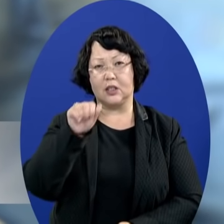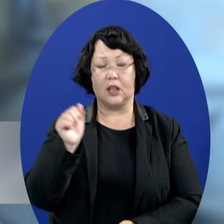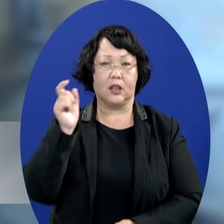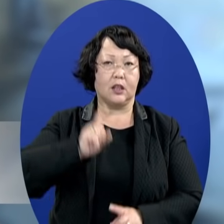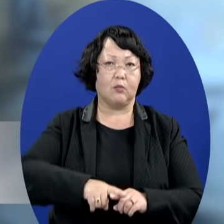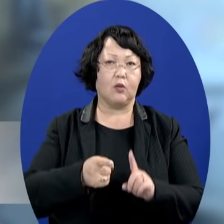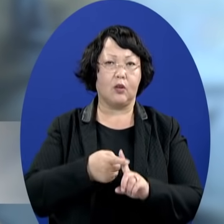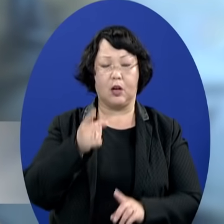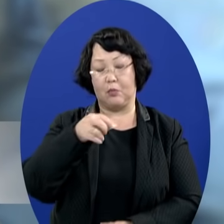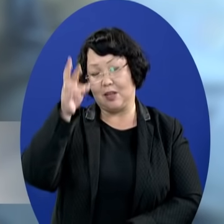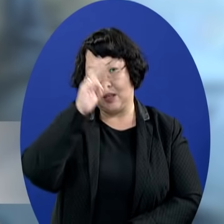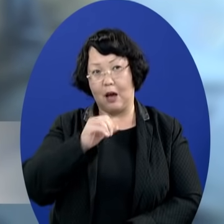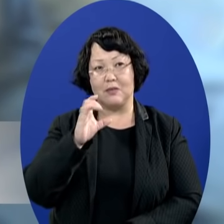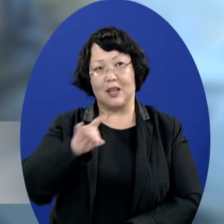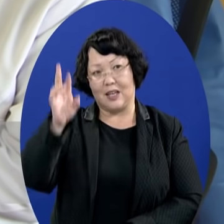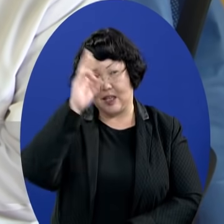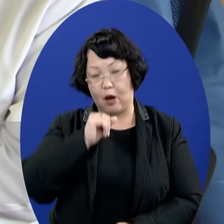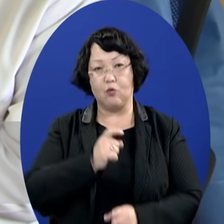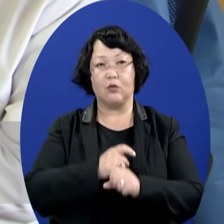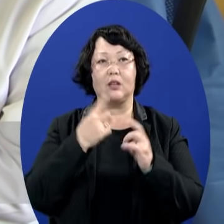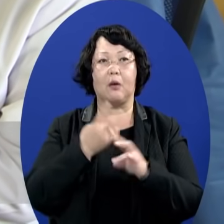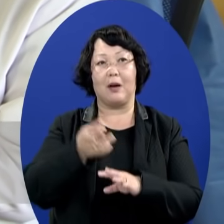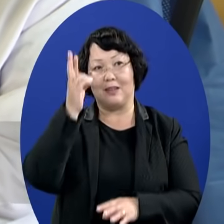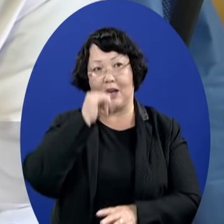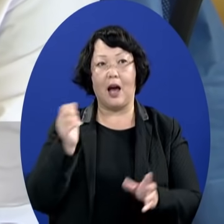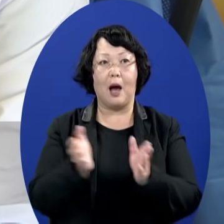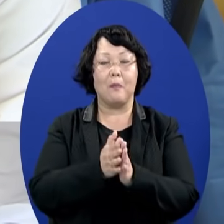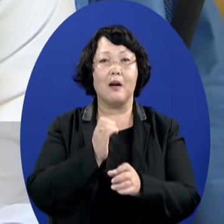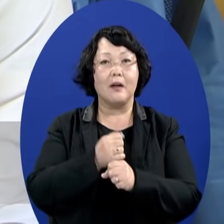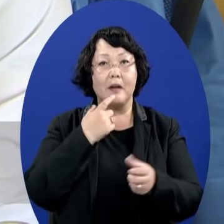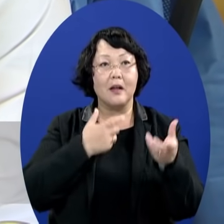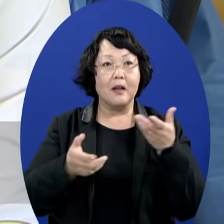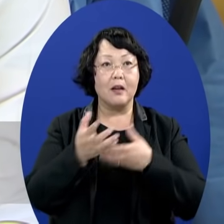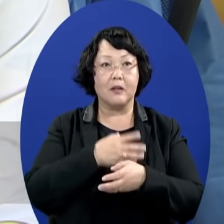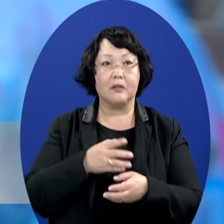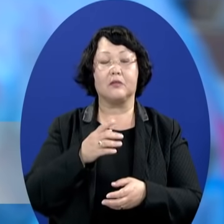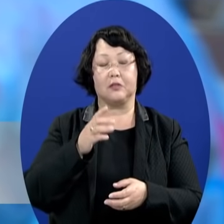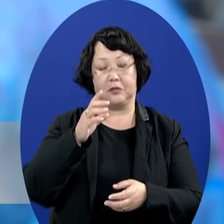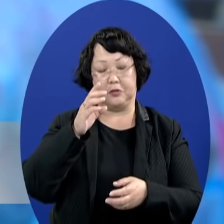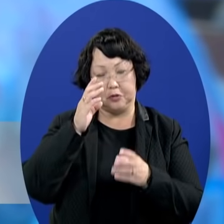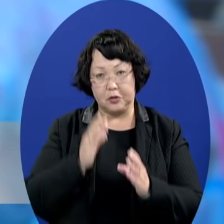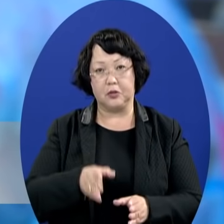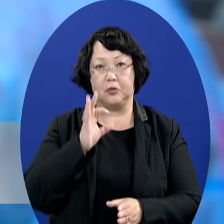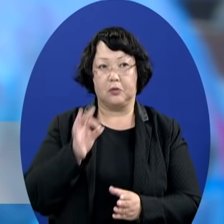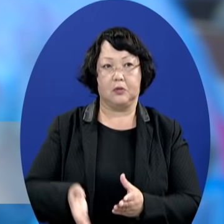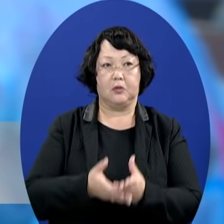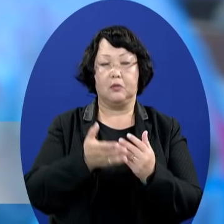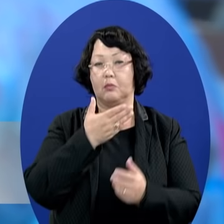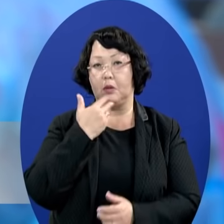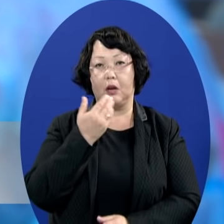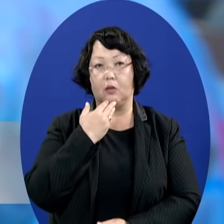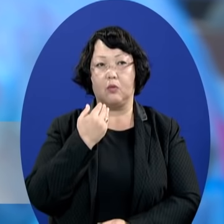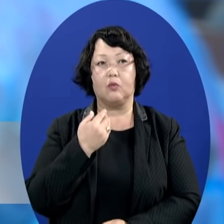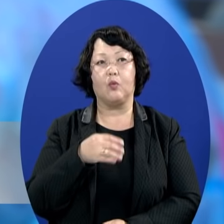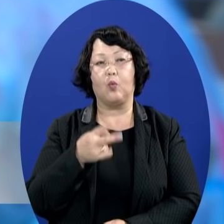асуудлаар эрүүл мэндийн яам, сангийн яам, хөдөлмөр нэгэн хамгааллын яамны хамтарсан ажлын хэсэг гарсан ч дорвитой арга хэмжээ аваагүй гэж үйлдвэрчний эвлэлийн хорооноос